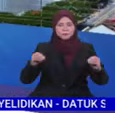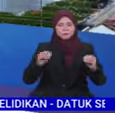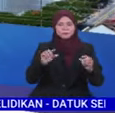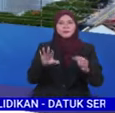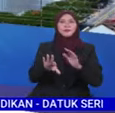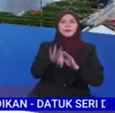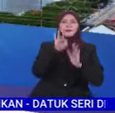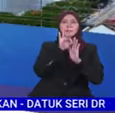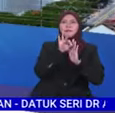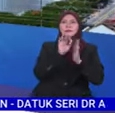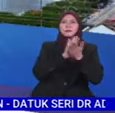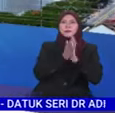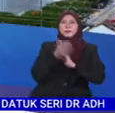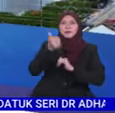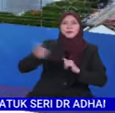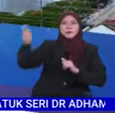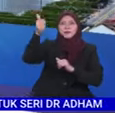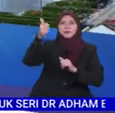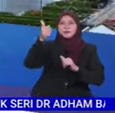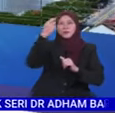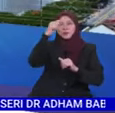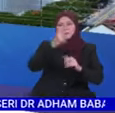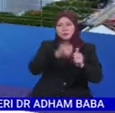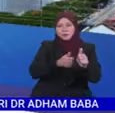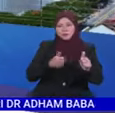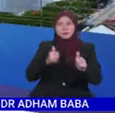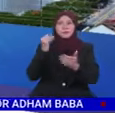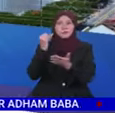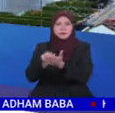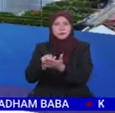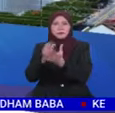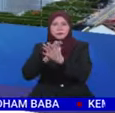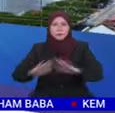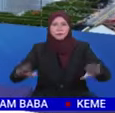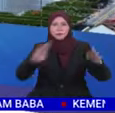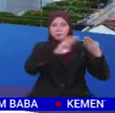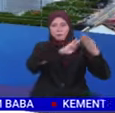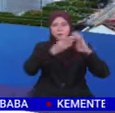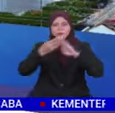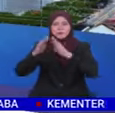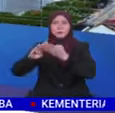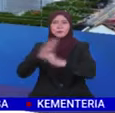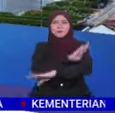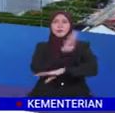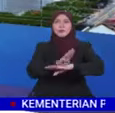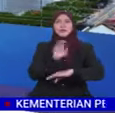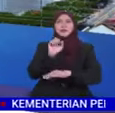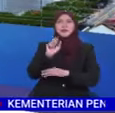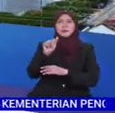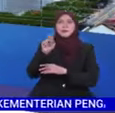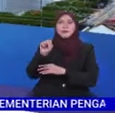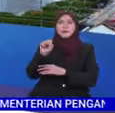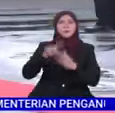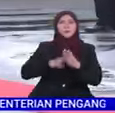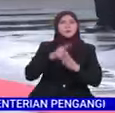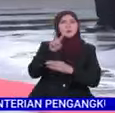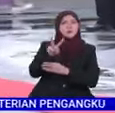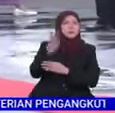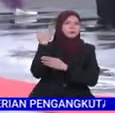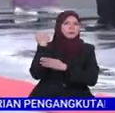dilantik sebagai pengarah jabatan pencegahan jenayah dan keselamatan community Bukit aman pada Februari lalu